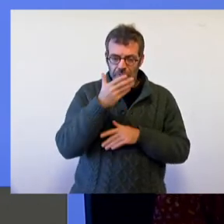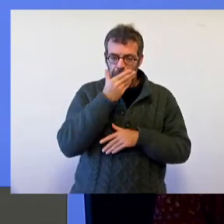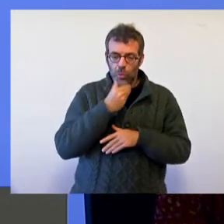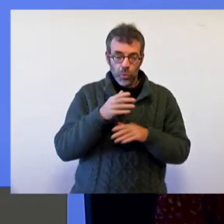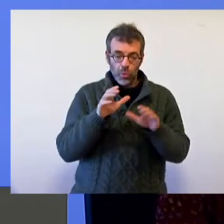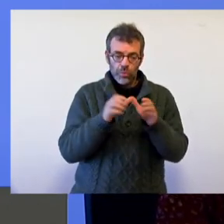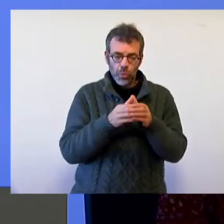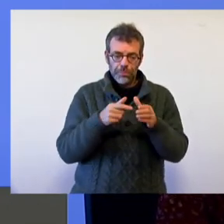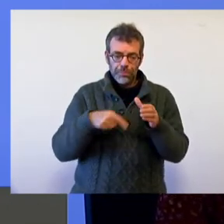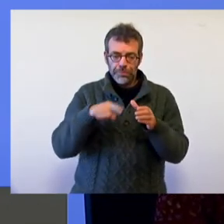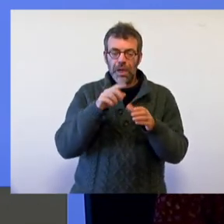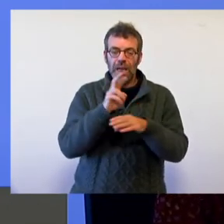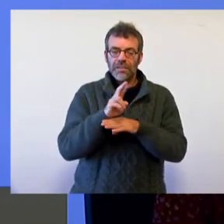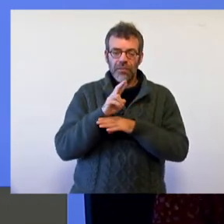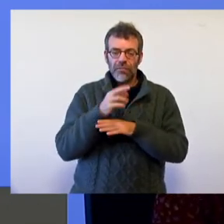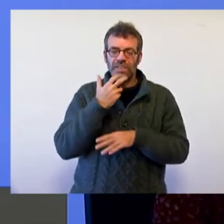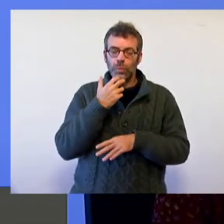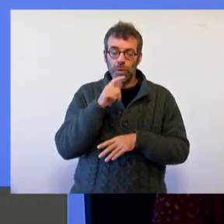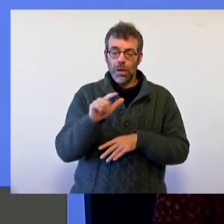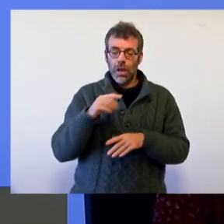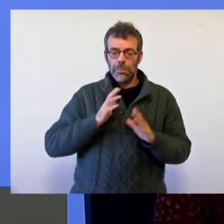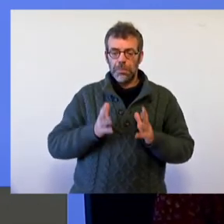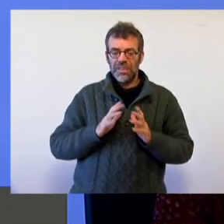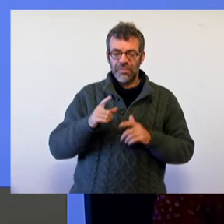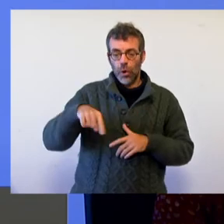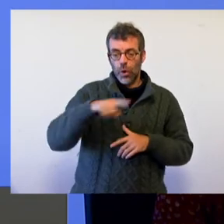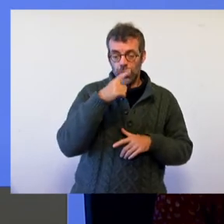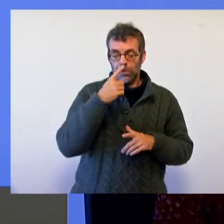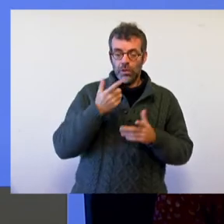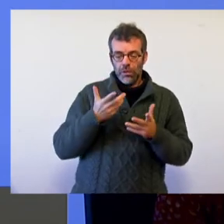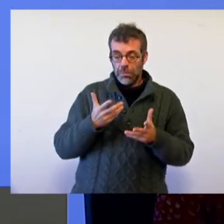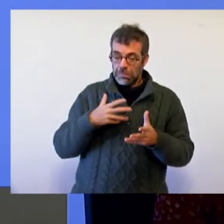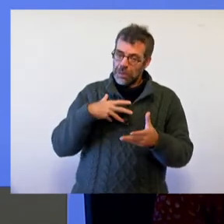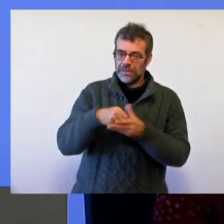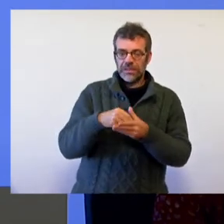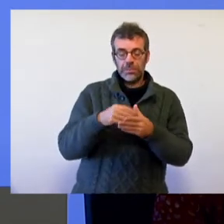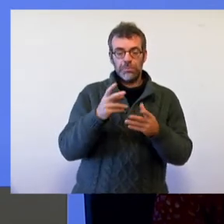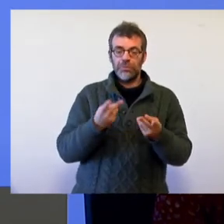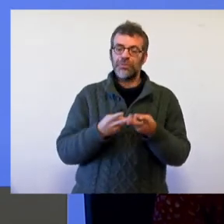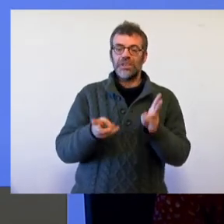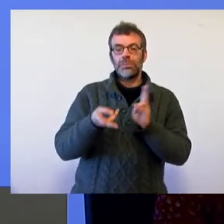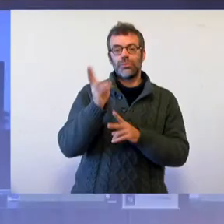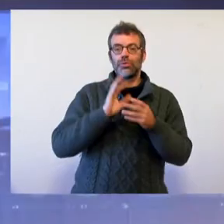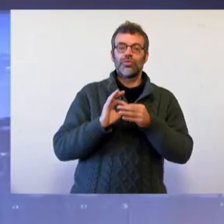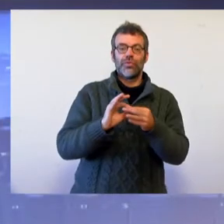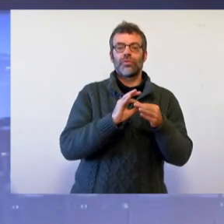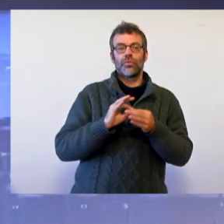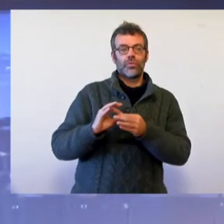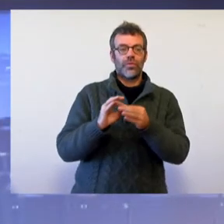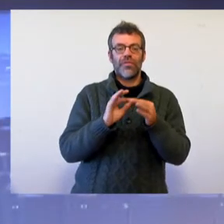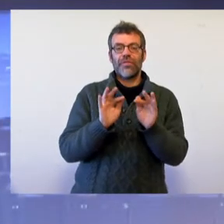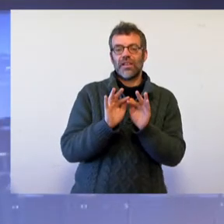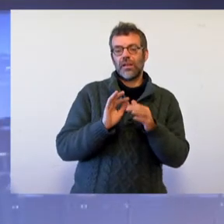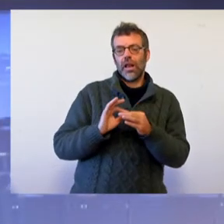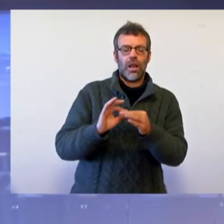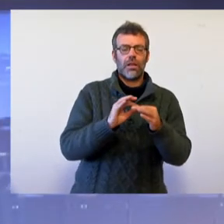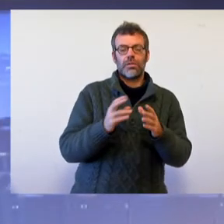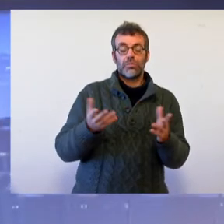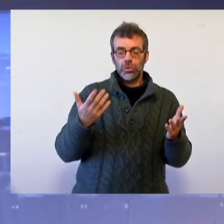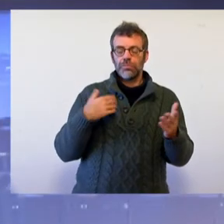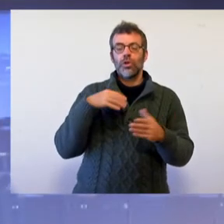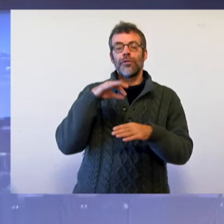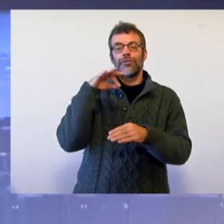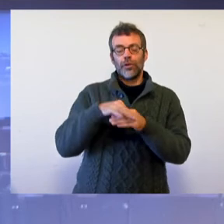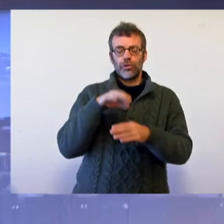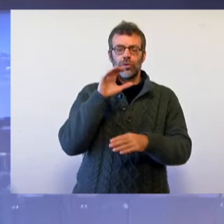En tout cas, tous les bénévoles concours à une ville plus solidaire et plus fraternelle. Je mets aux voix. Qui est contre? Qui s'abstient? Qui ne